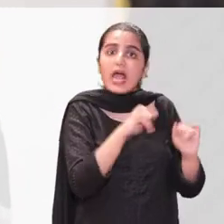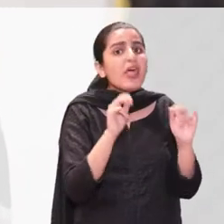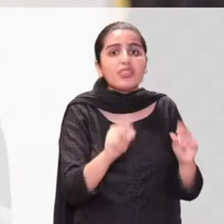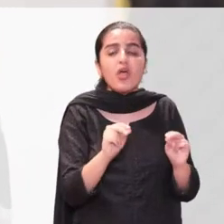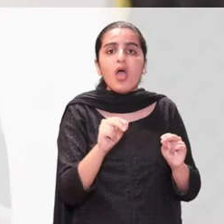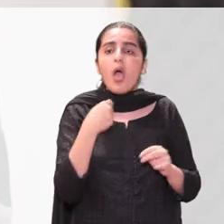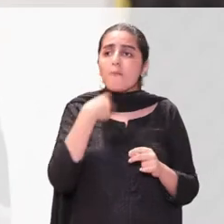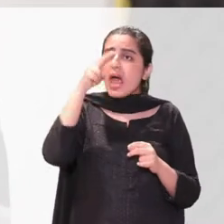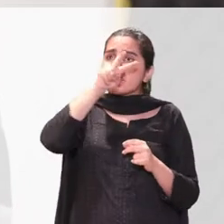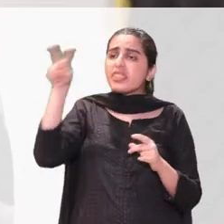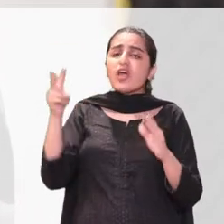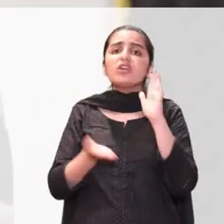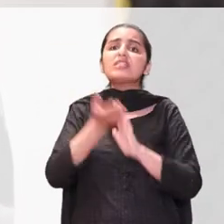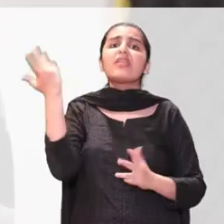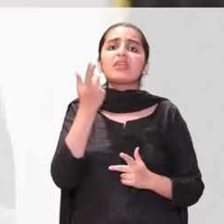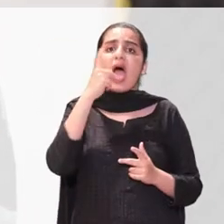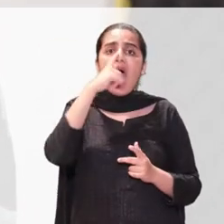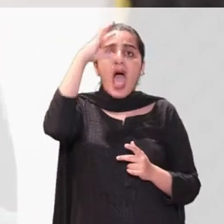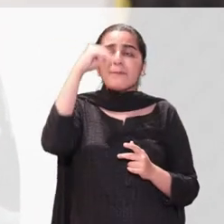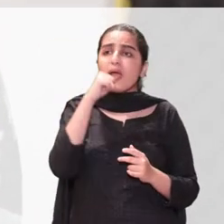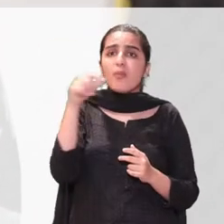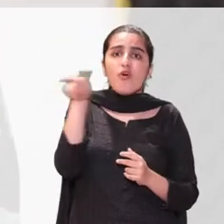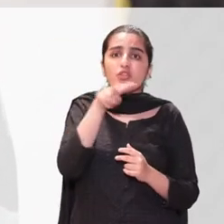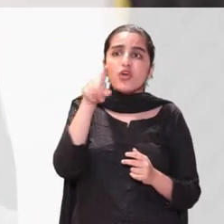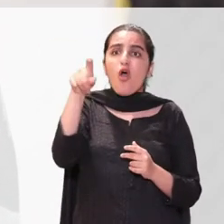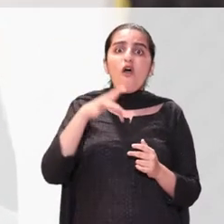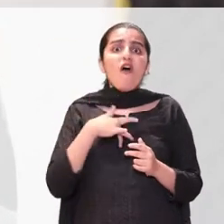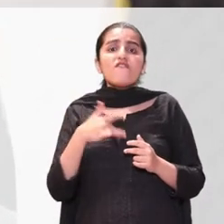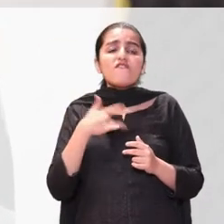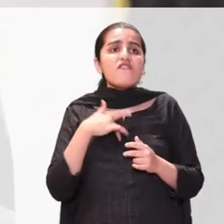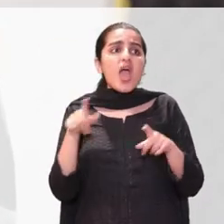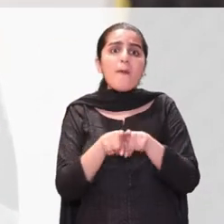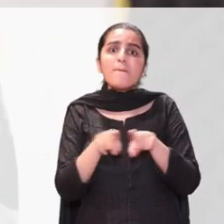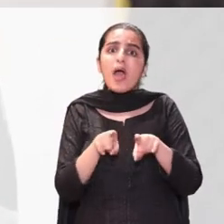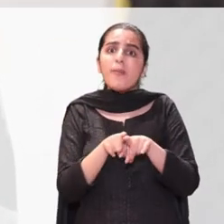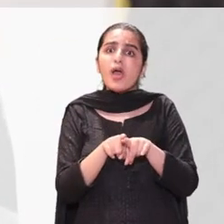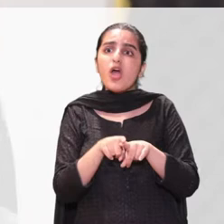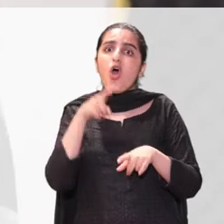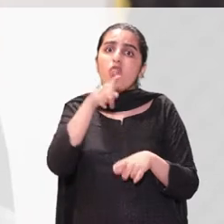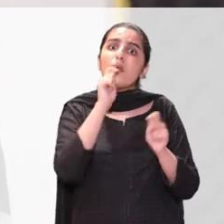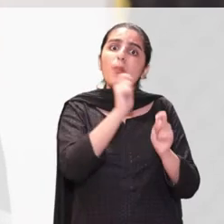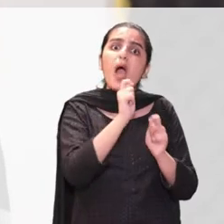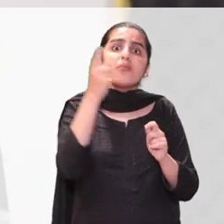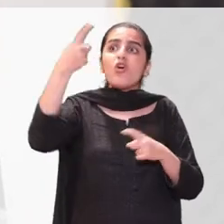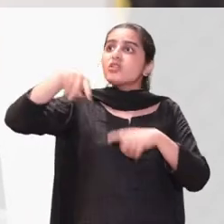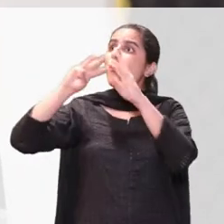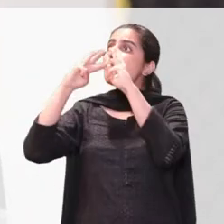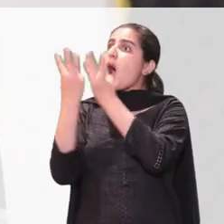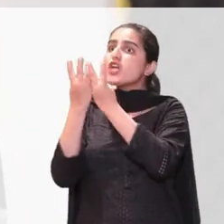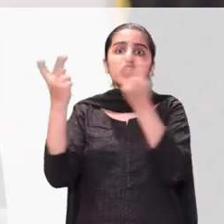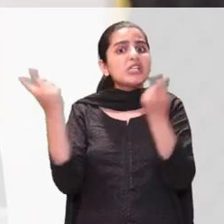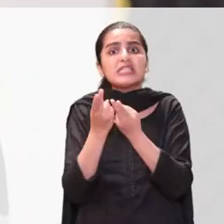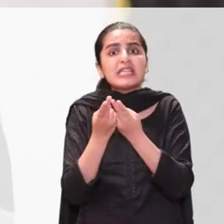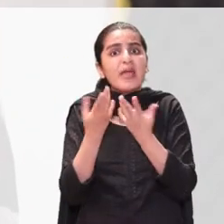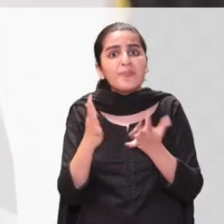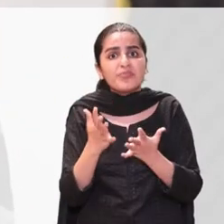पर मैंने यह चीज भी बहुत अच्छा फेस की कि के पेरेंट्स को एकदम टाइम पर फील होना शुरू हो गया कि यार तुम हर चीज व करती तो सुसाइड